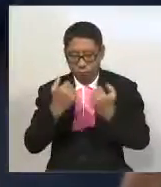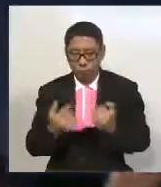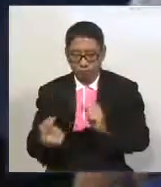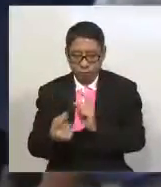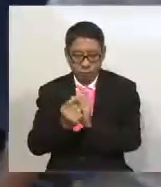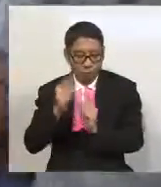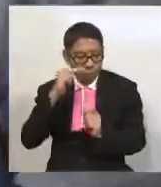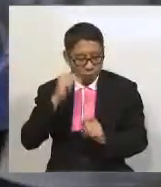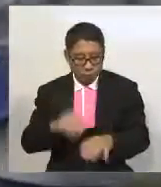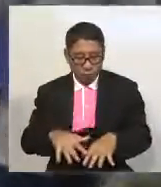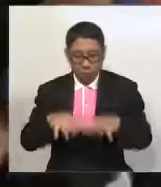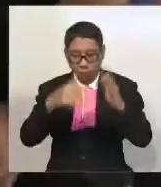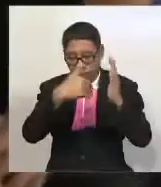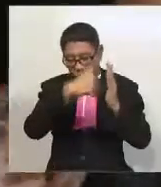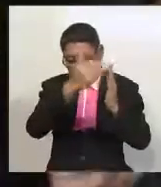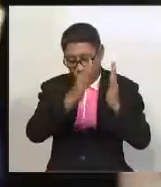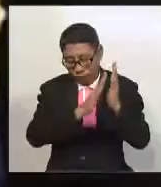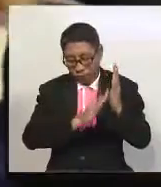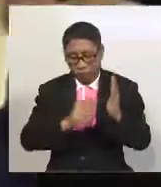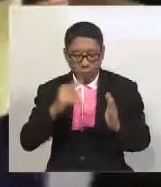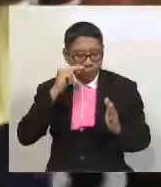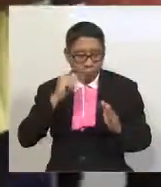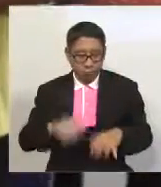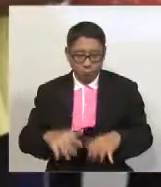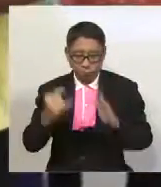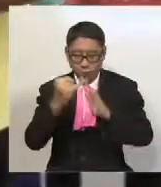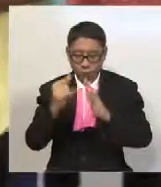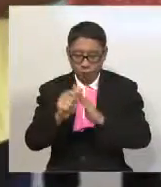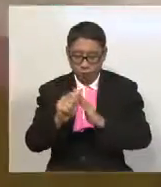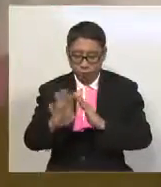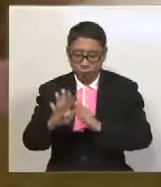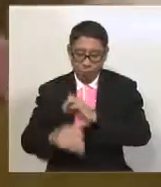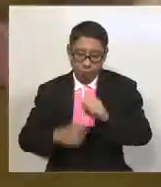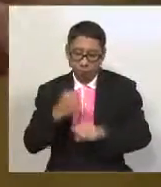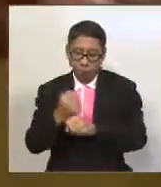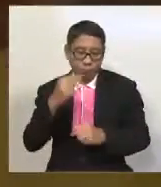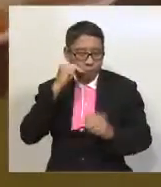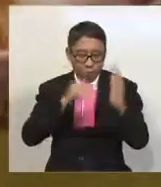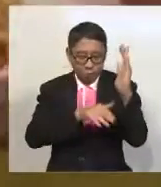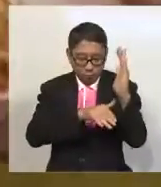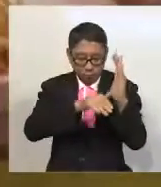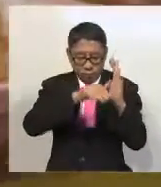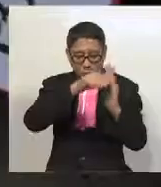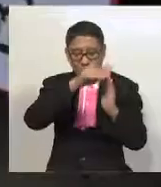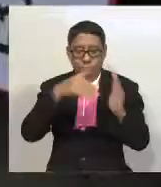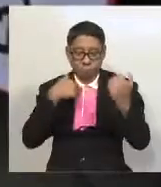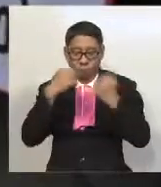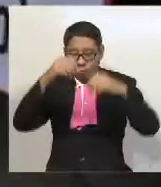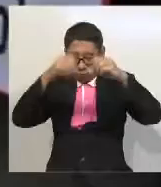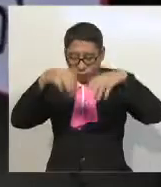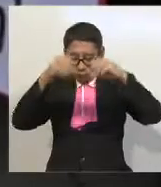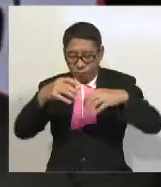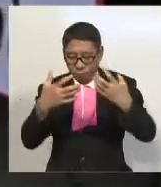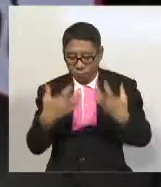บอุทกภัยในพื้นที่ด้วยนะคะสำหรับอุทกภัยในจังหวัดอุบลราชธานีปีนี้มีระดับน้ำสูงเนื่องจากว่ามีฝนต